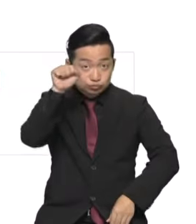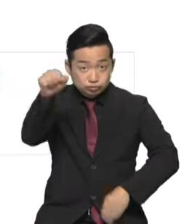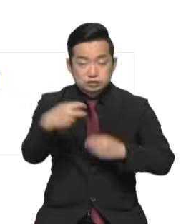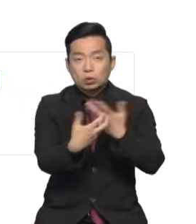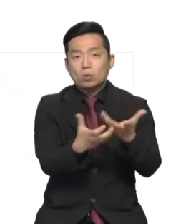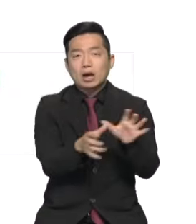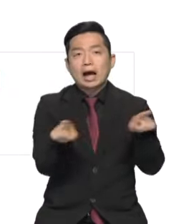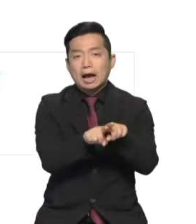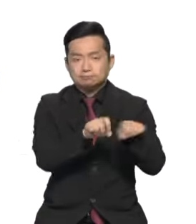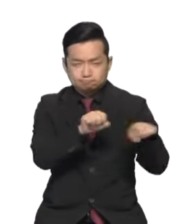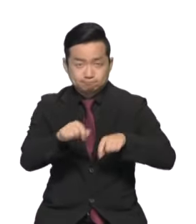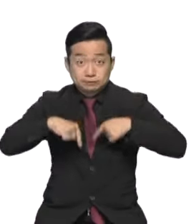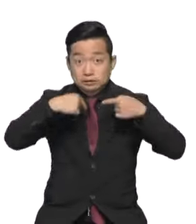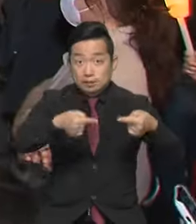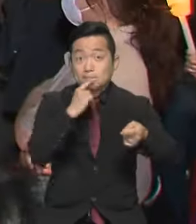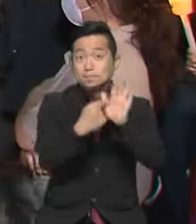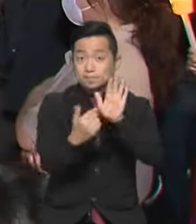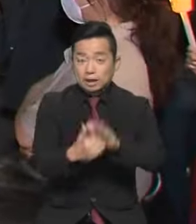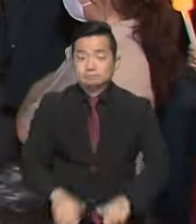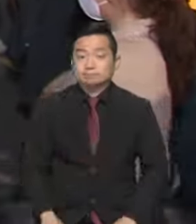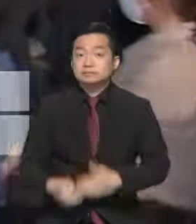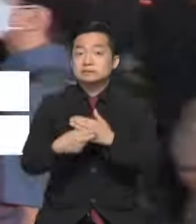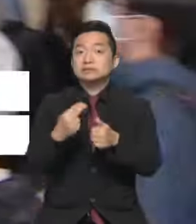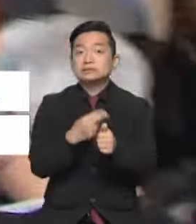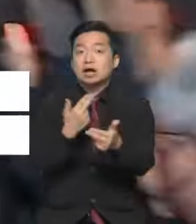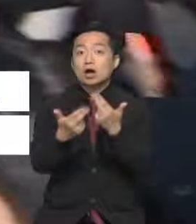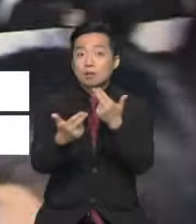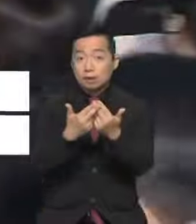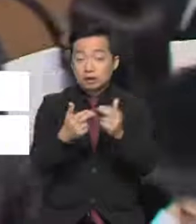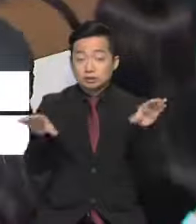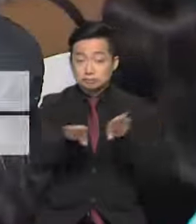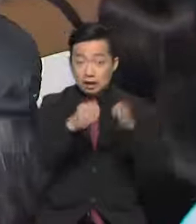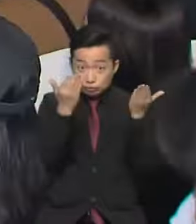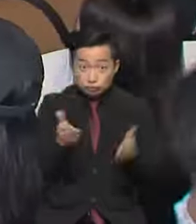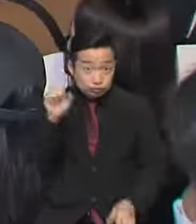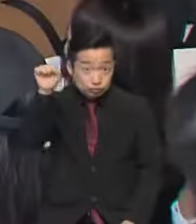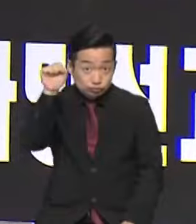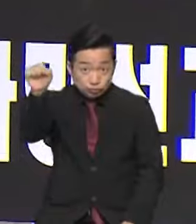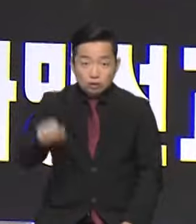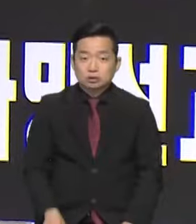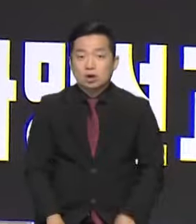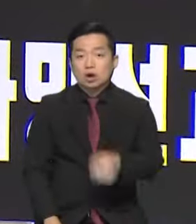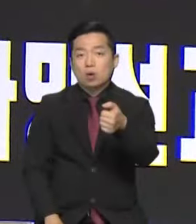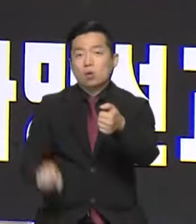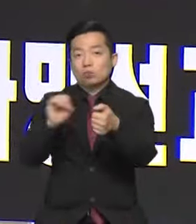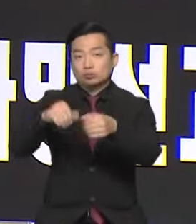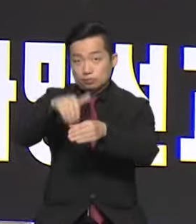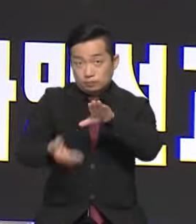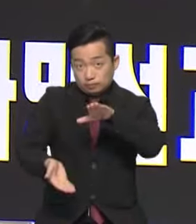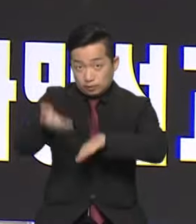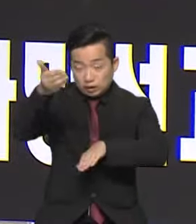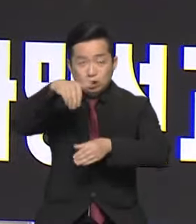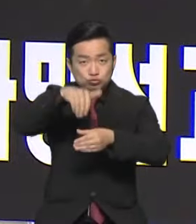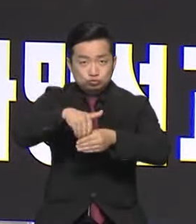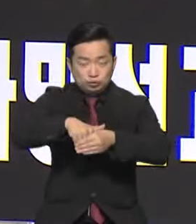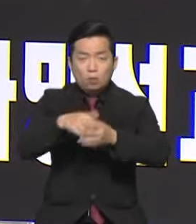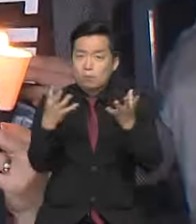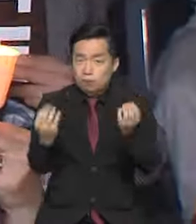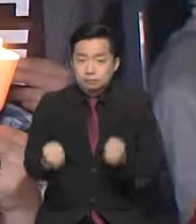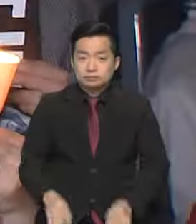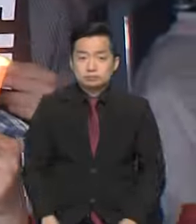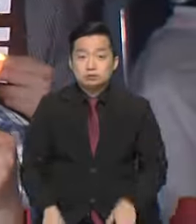행동하기로 했다고 밝혔습니다. 의사협회가 진행 중인 총파업 투표는 현재 50%를 넘긴 높은 투표율을